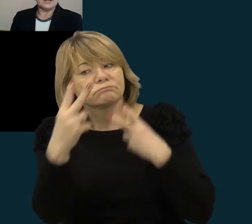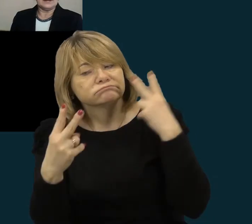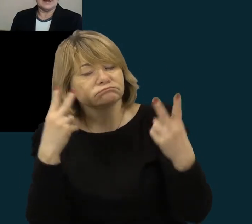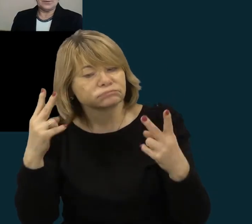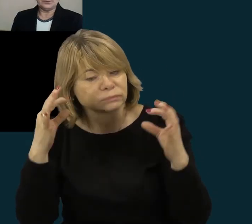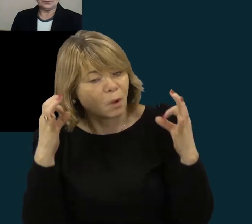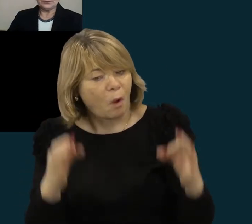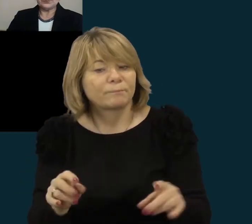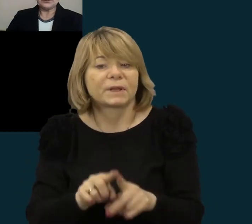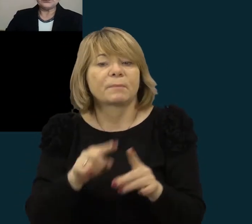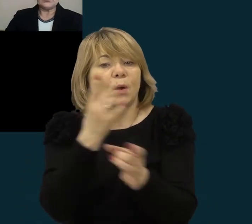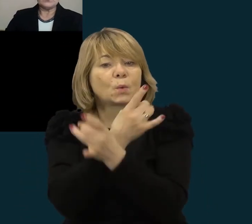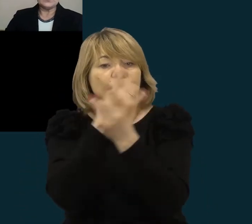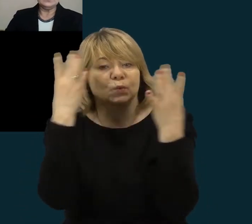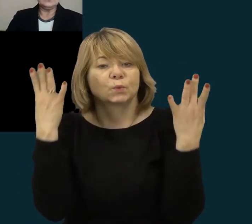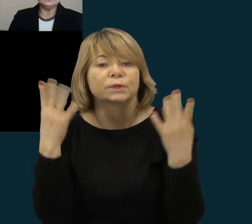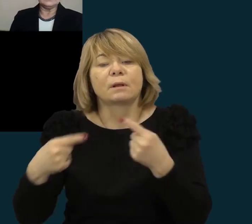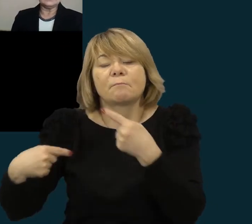pavelda.